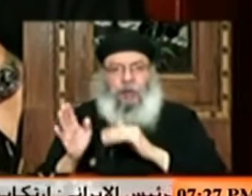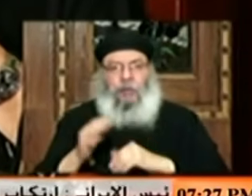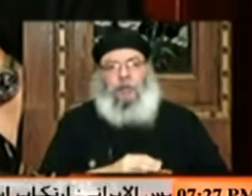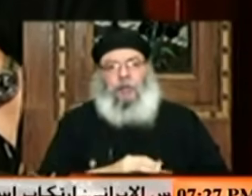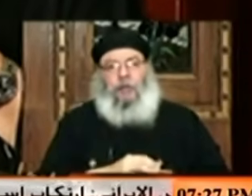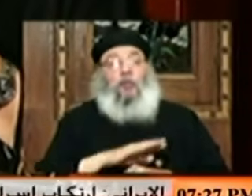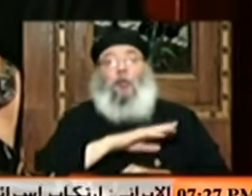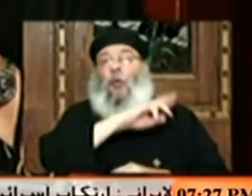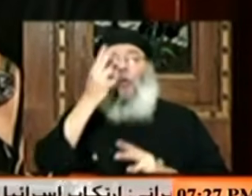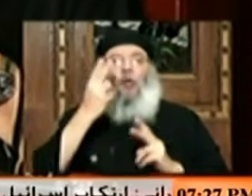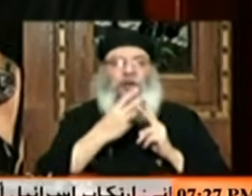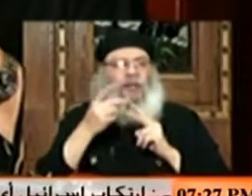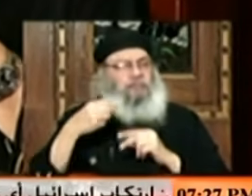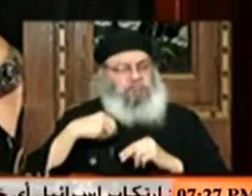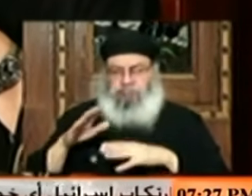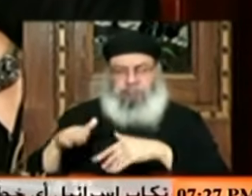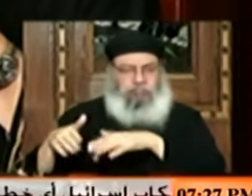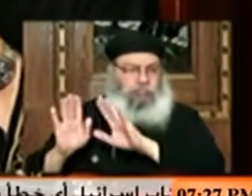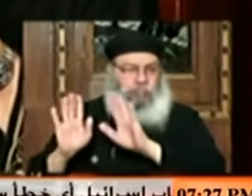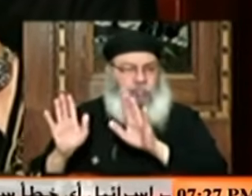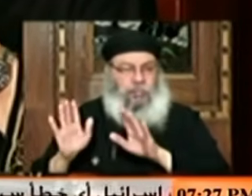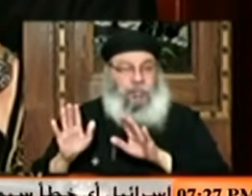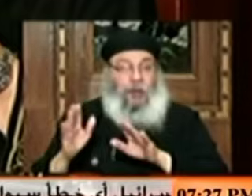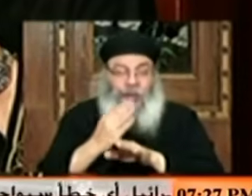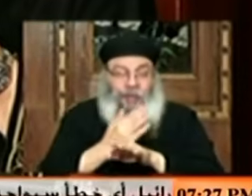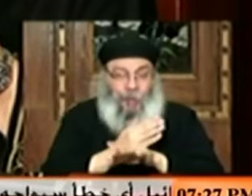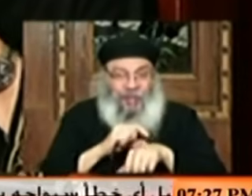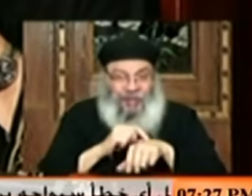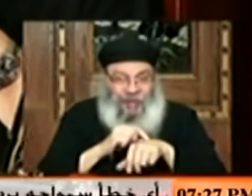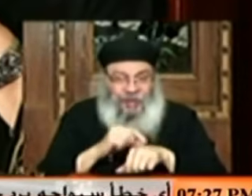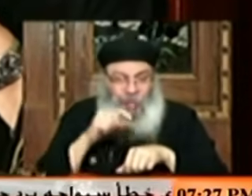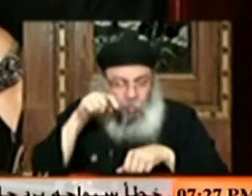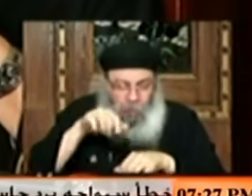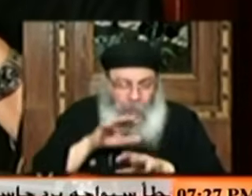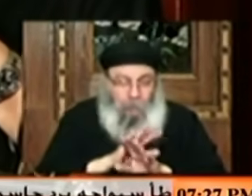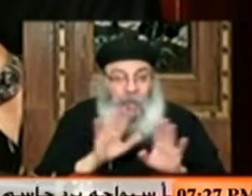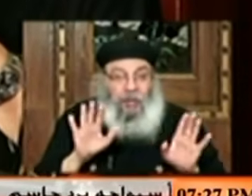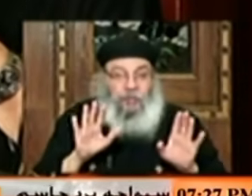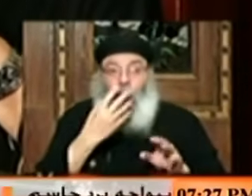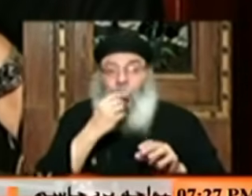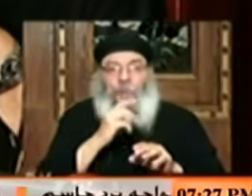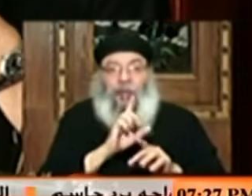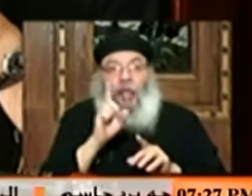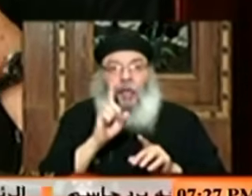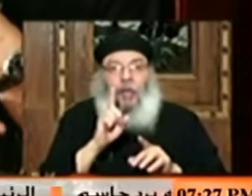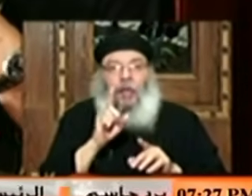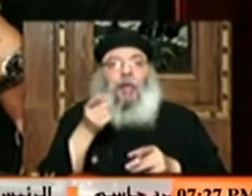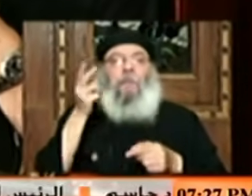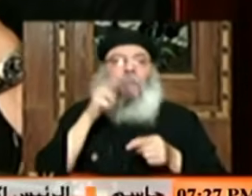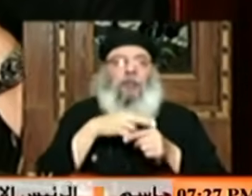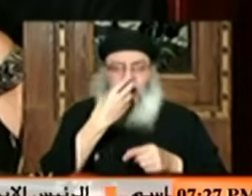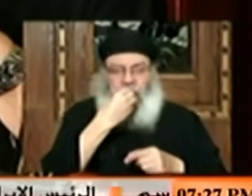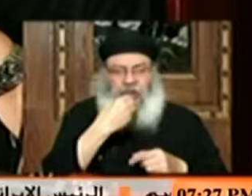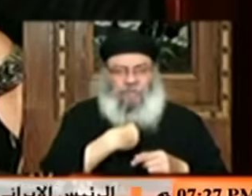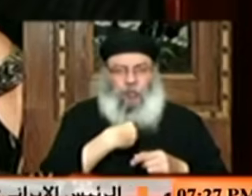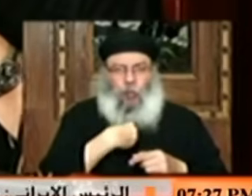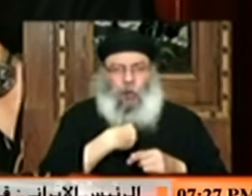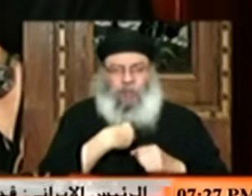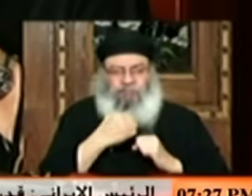انسانه منبوذه يعني مش مريضه جسديا بس او مريضه روحيا بس ده كمان